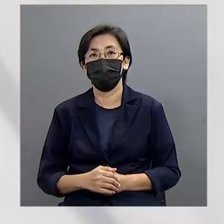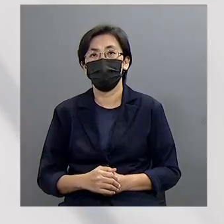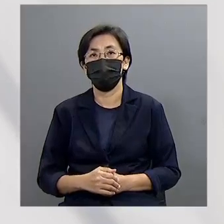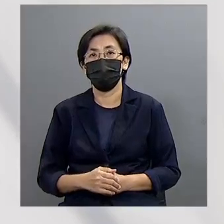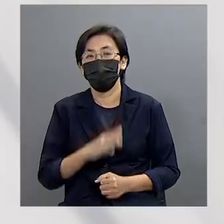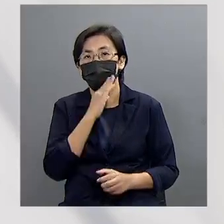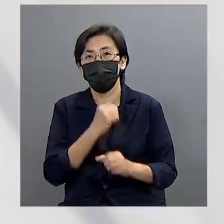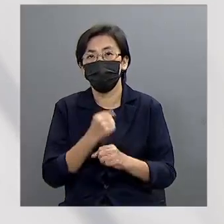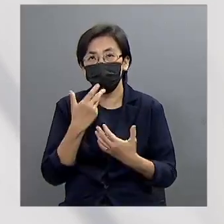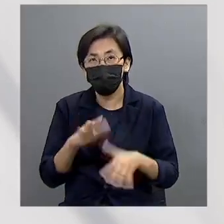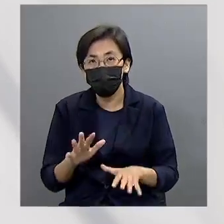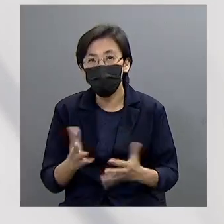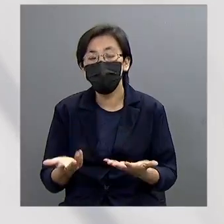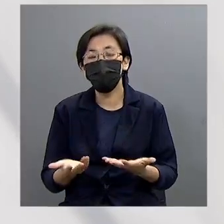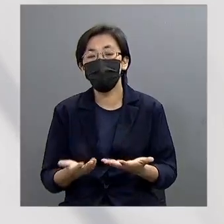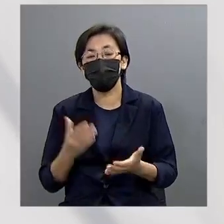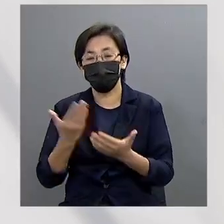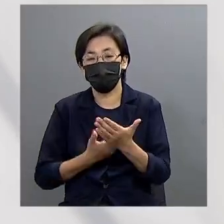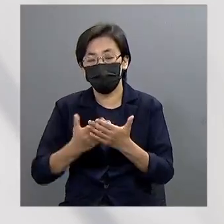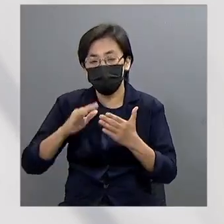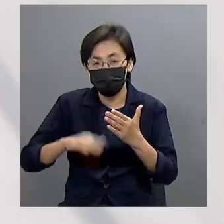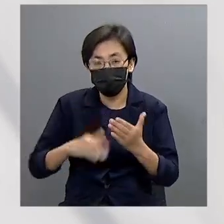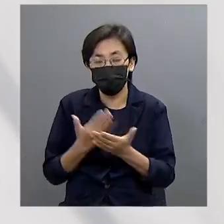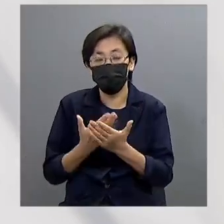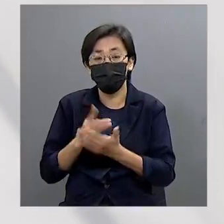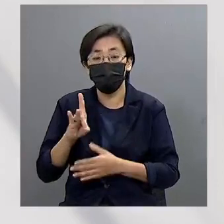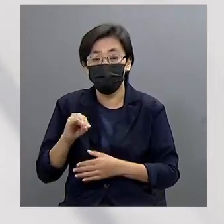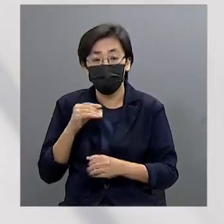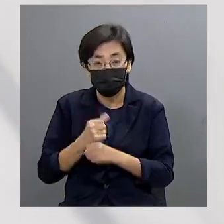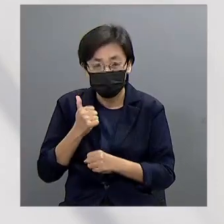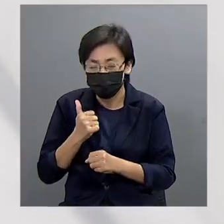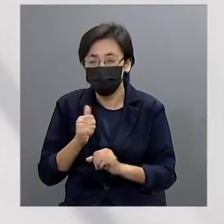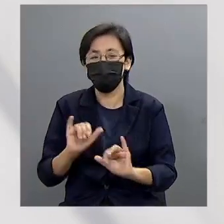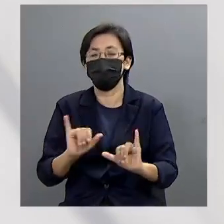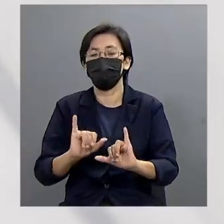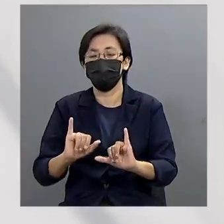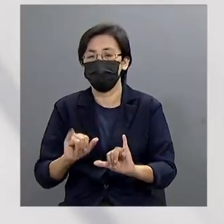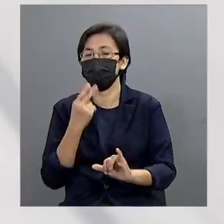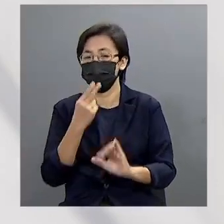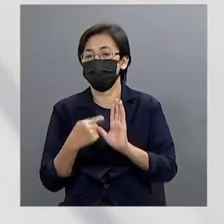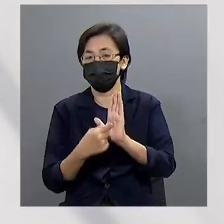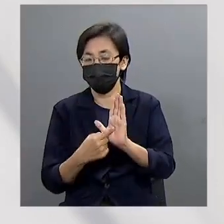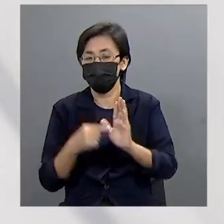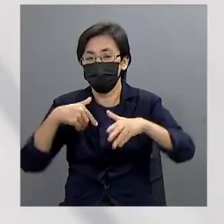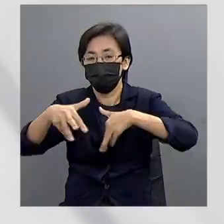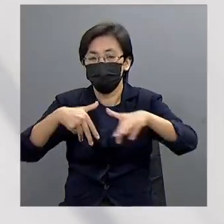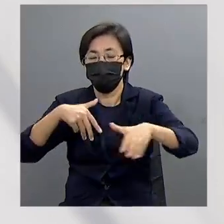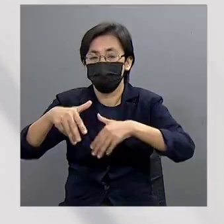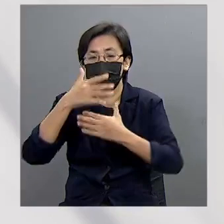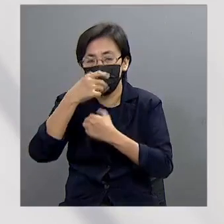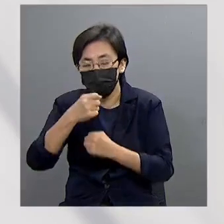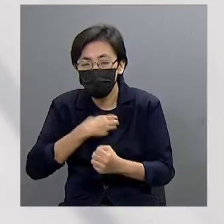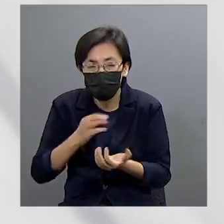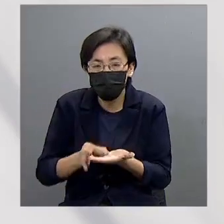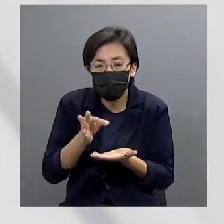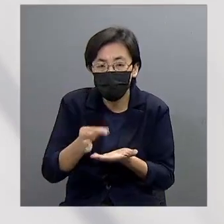ดลงมา80บาททันทีเลยหรือเปล่าก็คงจะไม่ถึงขนาดนั้นแต่ก็ทำให้เห็นถึงเสียงตอบรับของตลาดที่ทำให้เห็นว่าประ